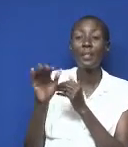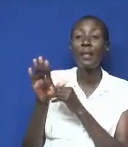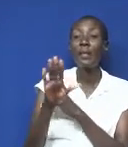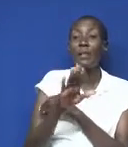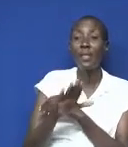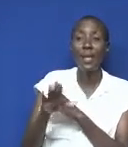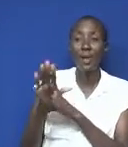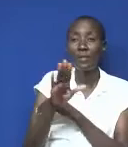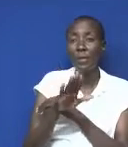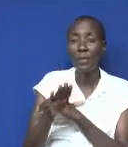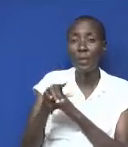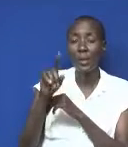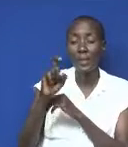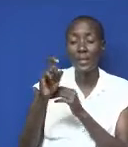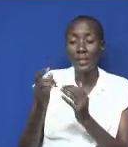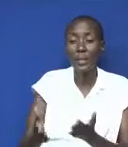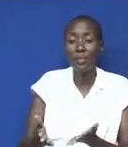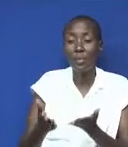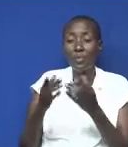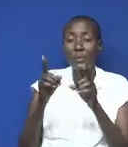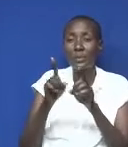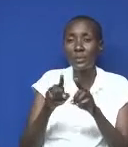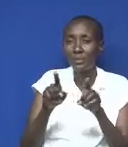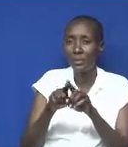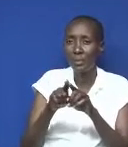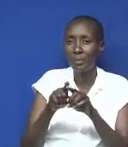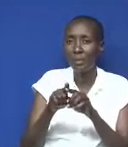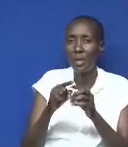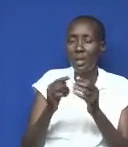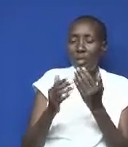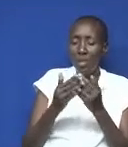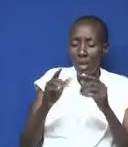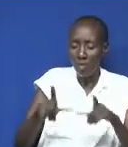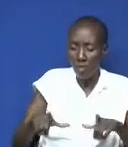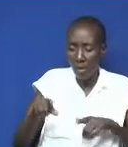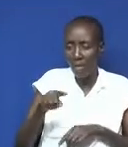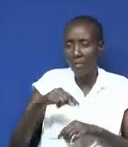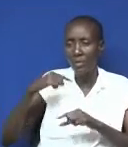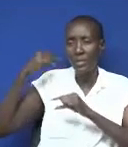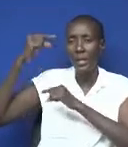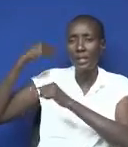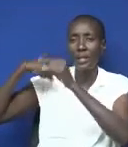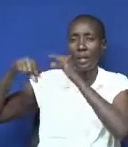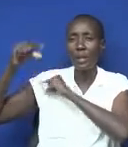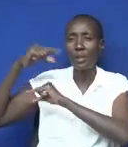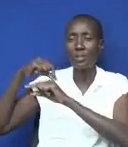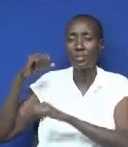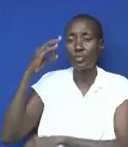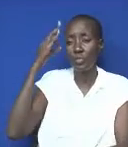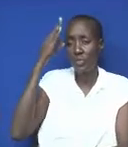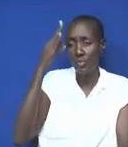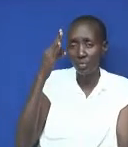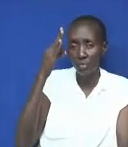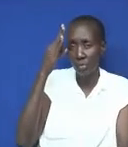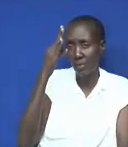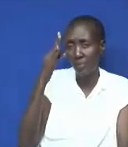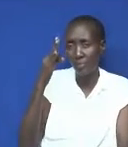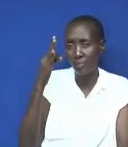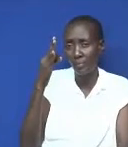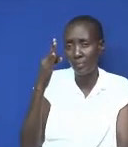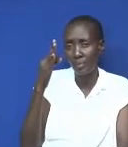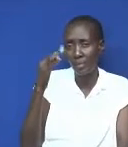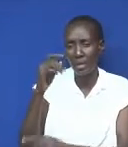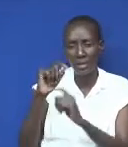kwa sababu ya kulinda maisha yetu ya sasa na vizazi vijavyo. Sio mambo ya